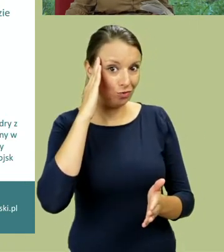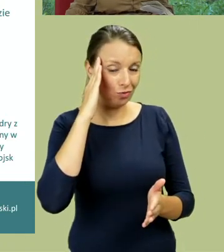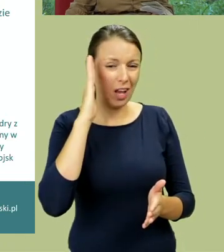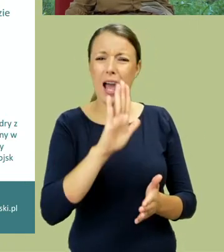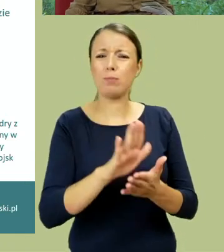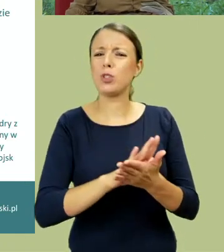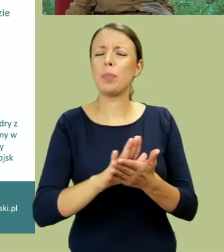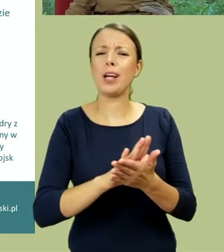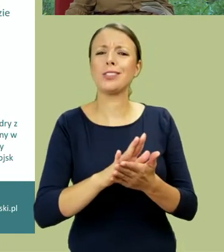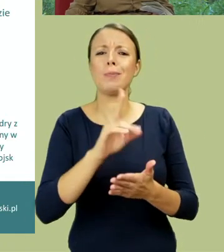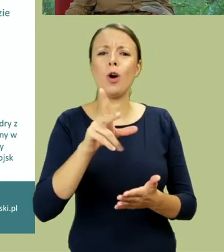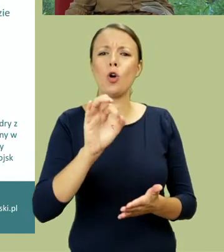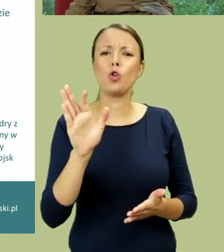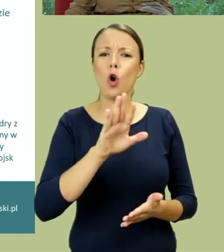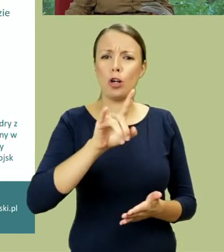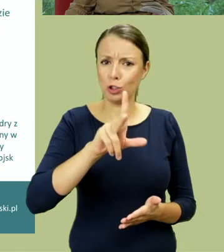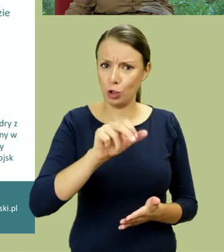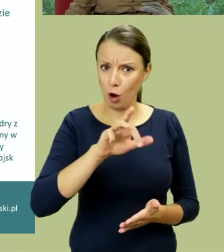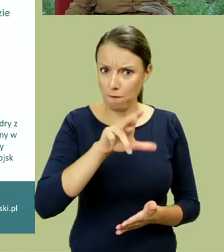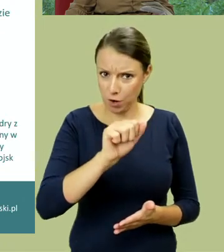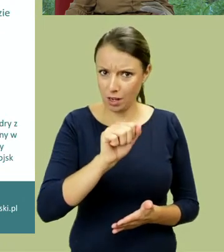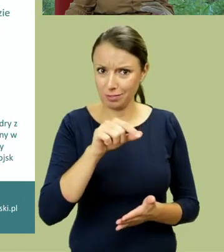na ulicę Koszykową i tam